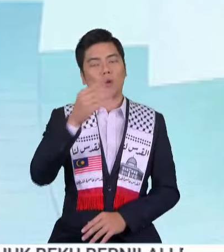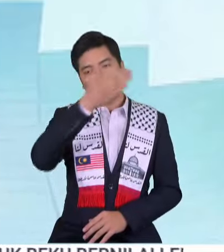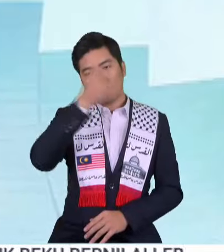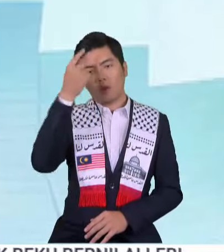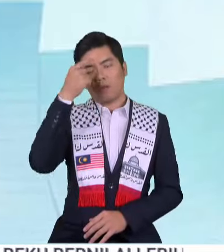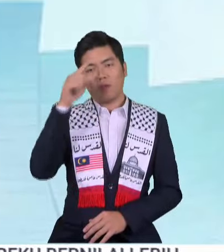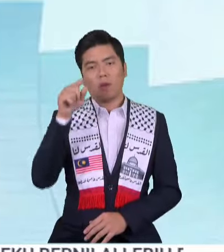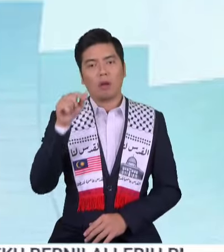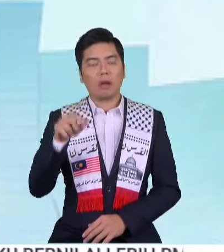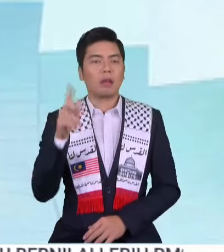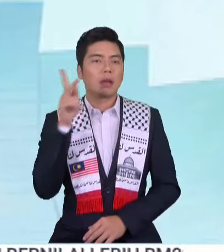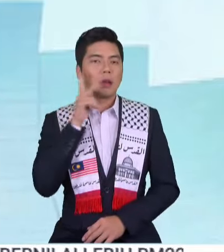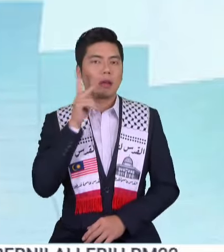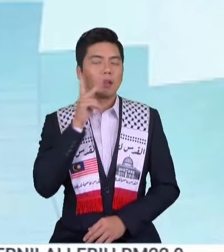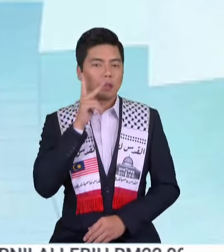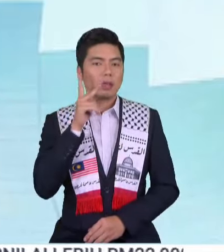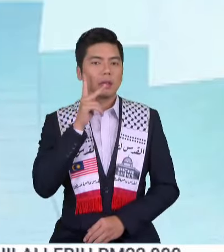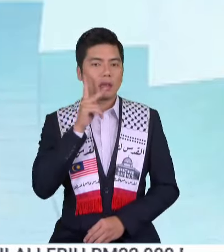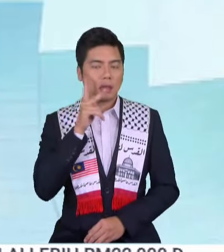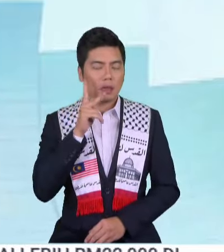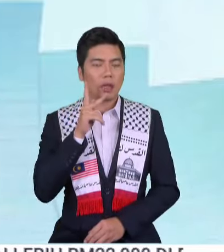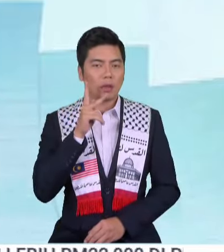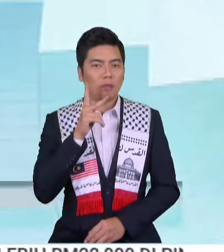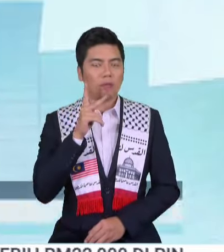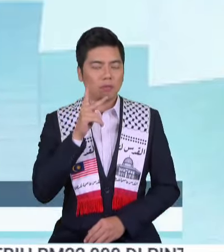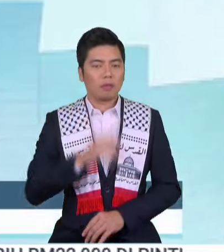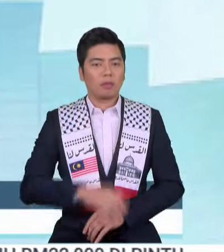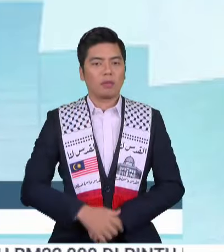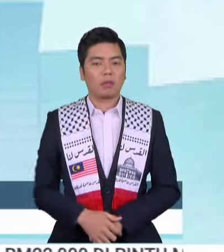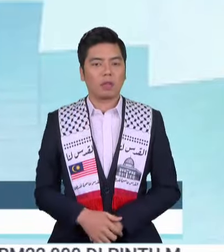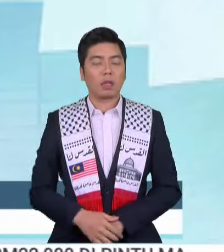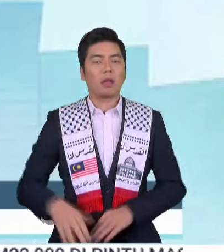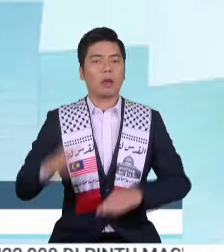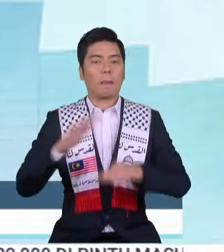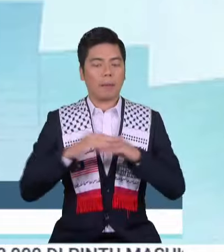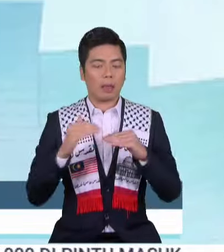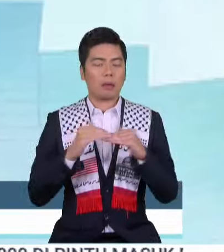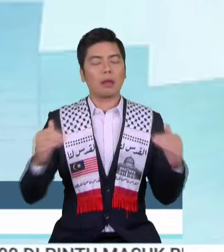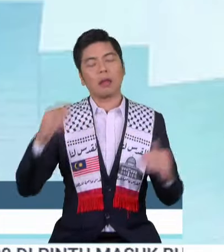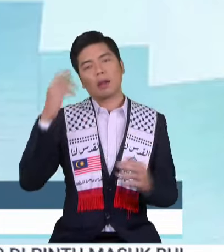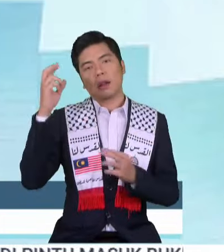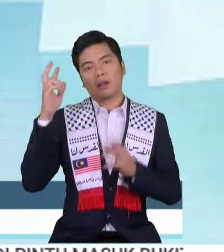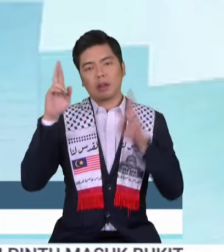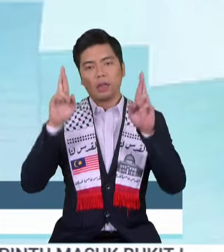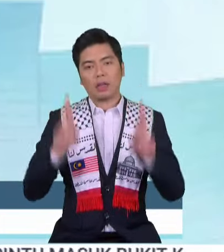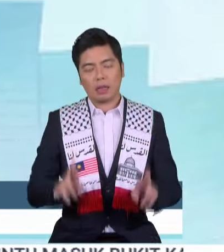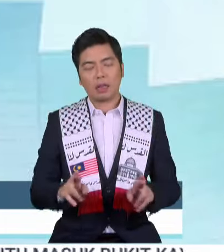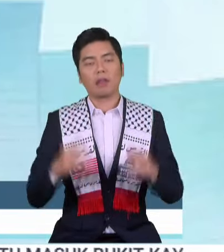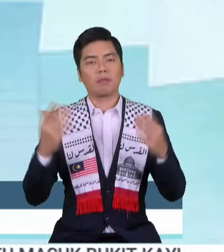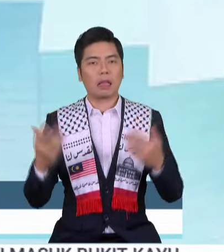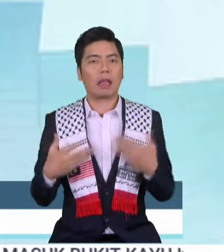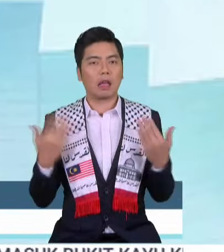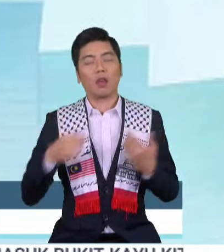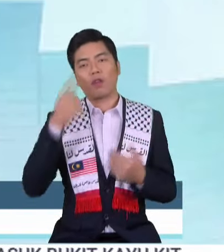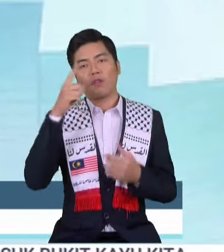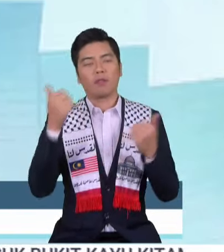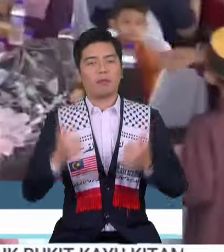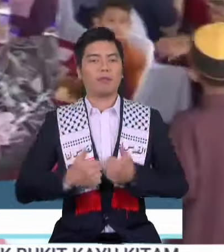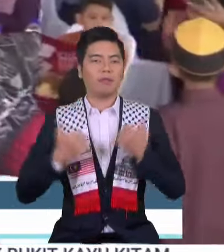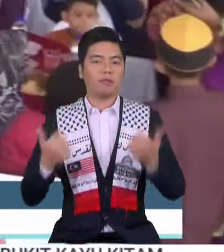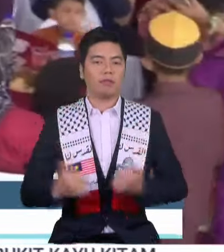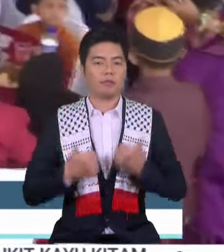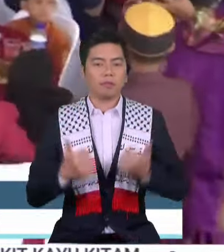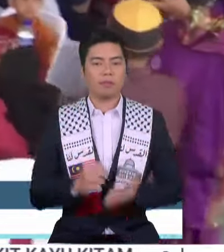padi meski ditadbir pembangkang. Ia platform penyatuan rakyat dalam suasana gembira meraikan hari raya.